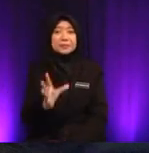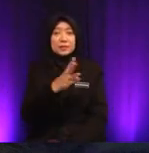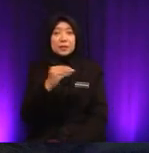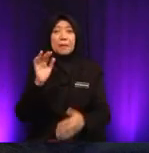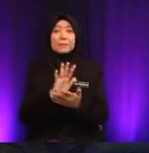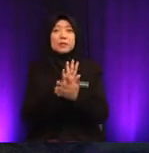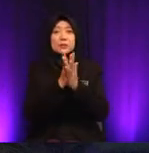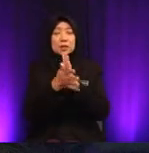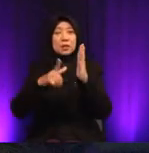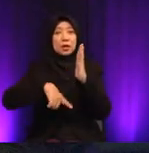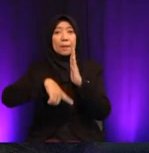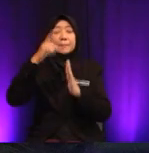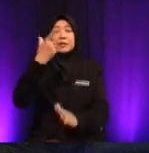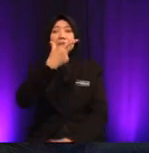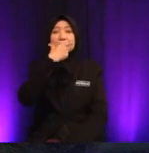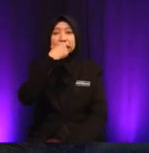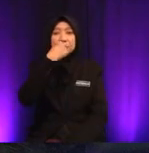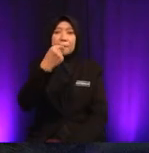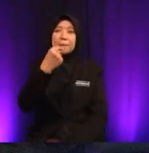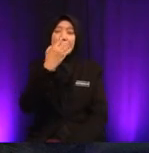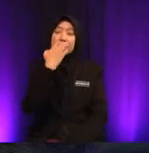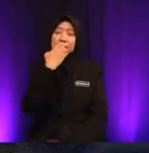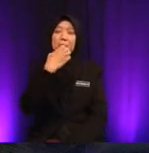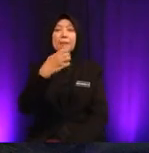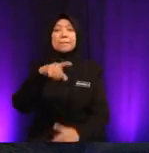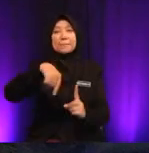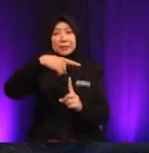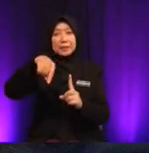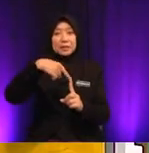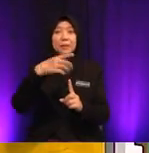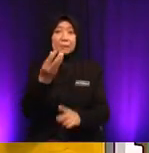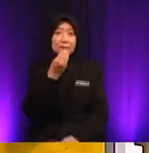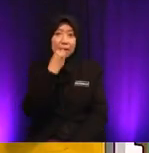lebih enak ataupun sedap bila dimakan betul